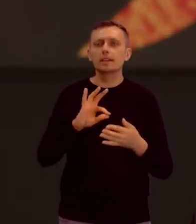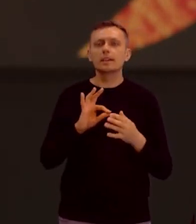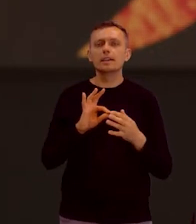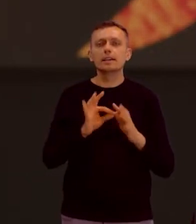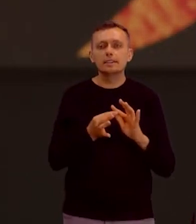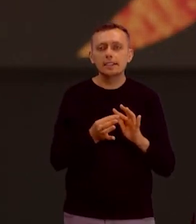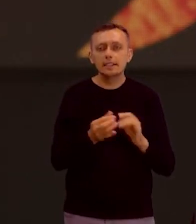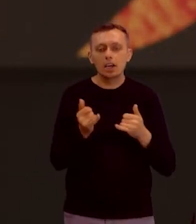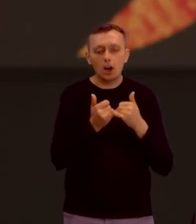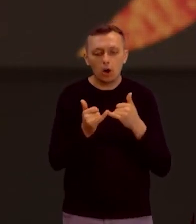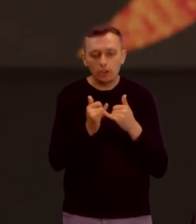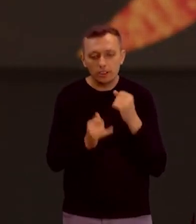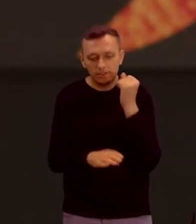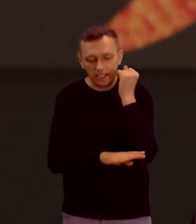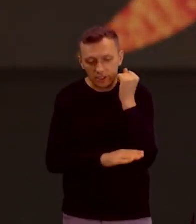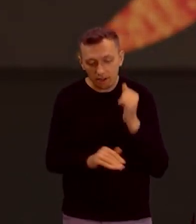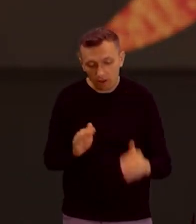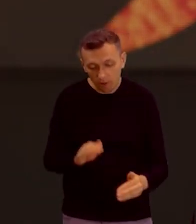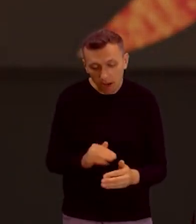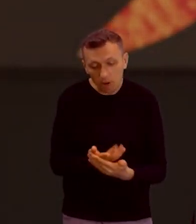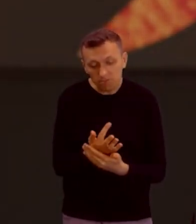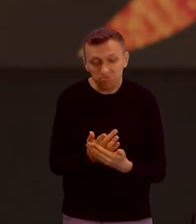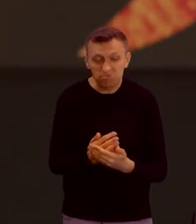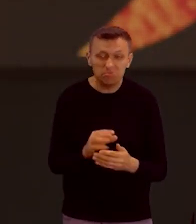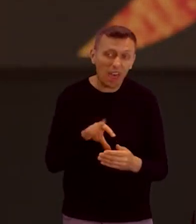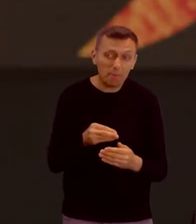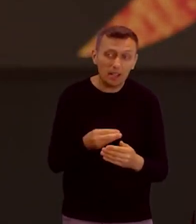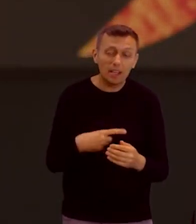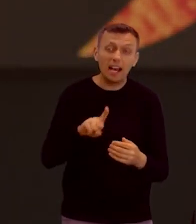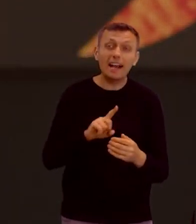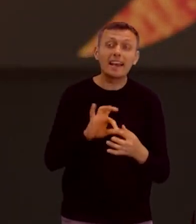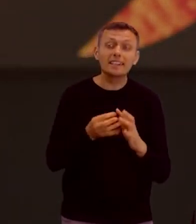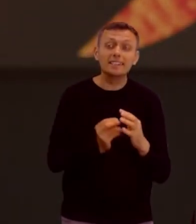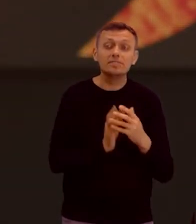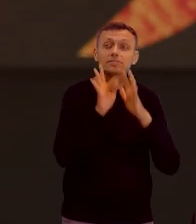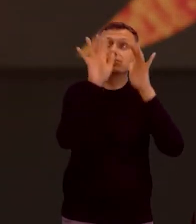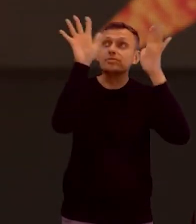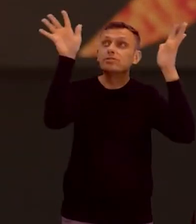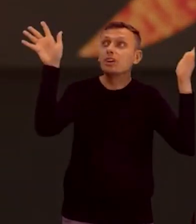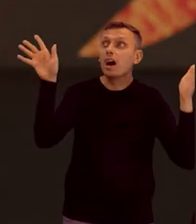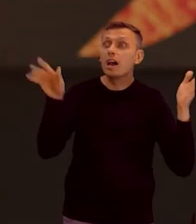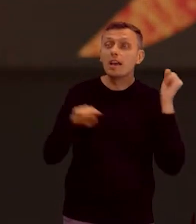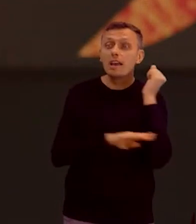drewno, cenną oliwę. I w ten sposób dzieci dane przez Boga mają ogromny